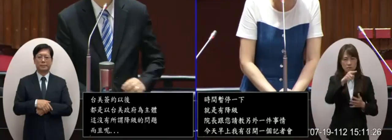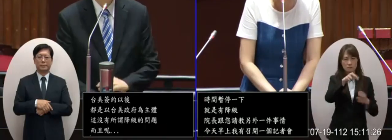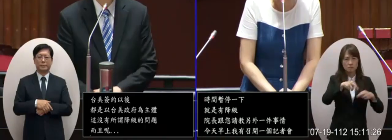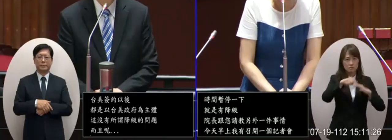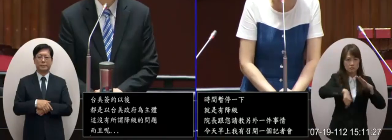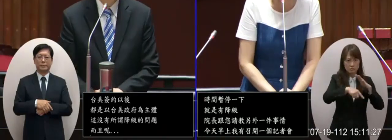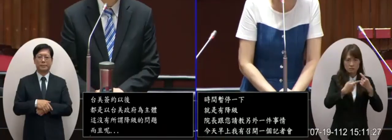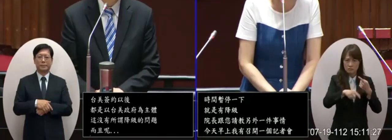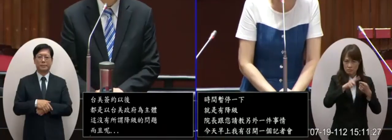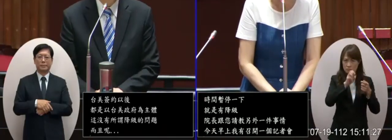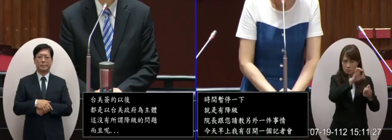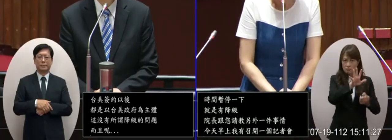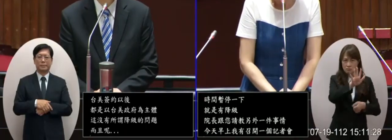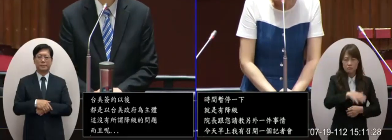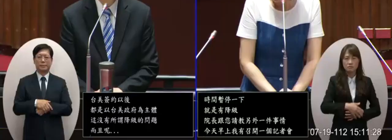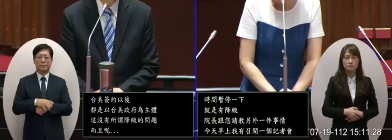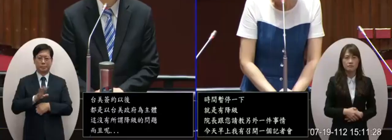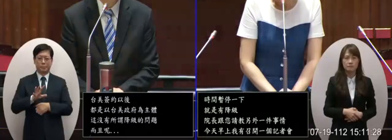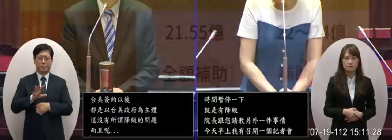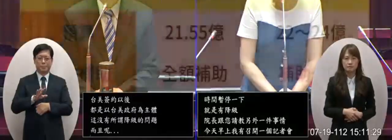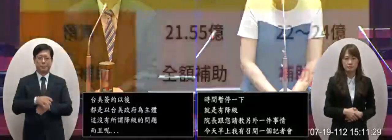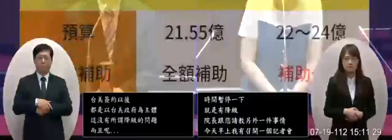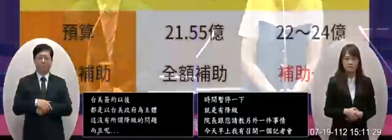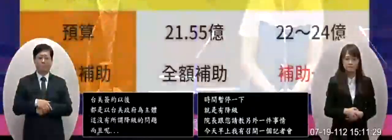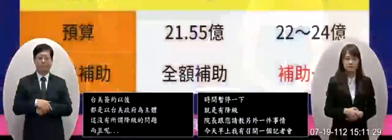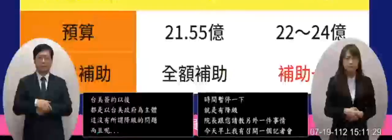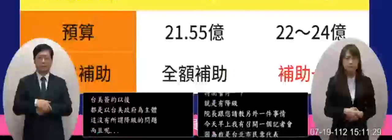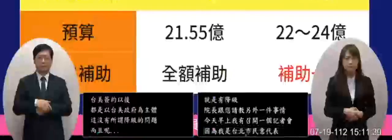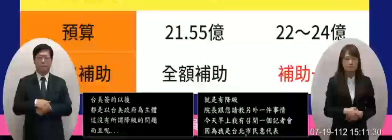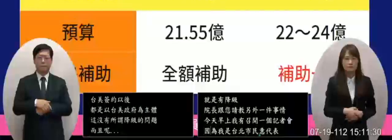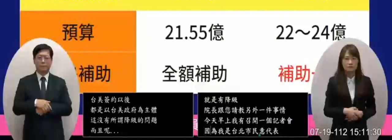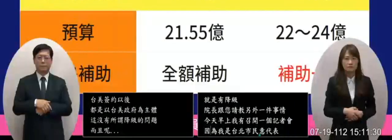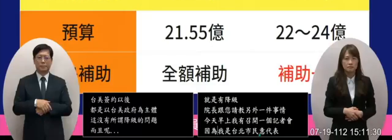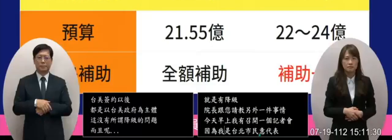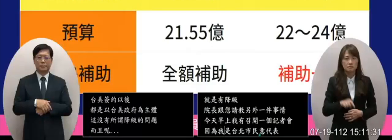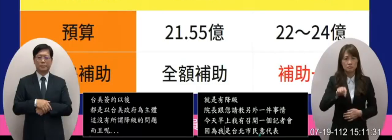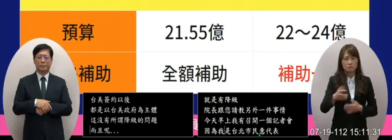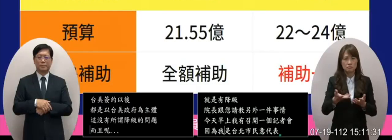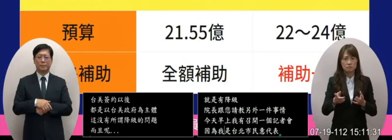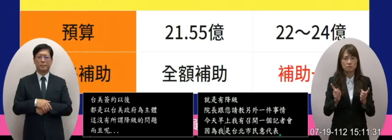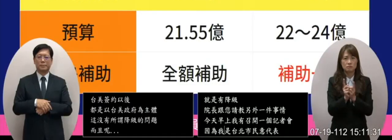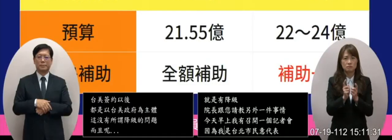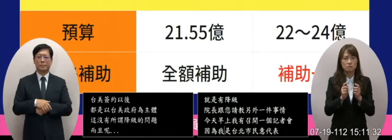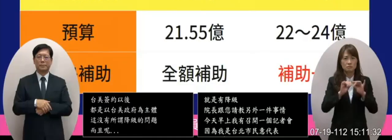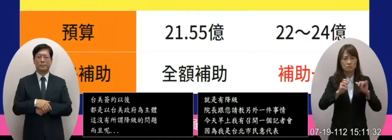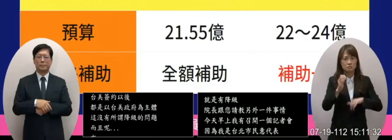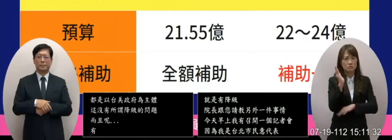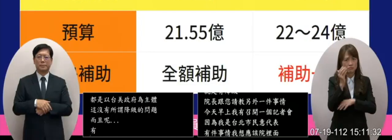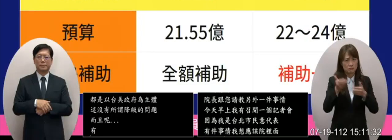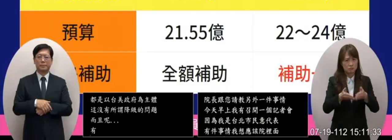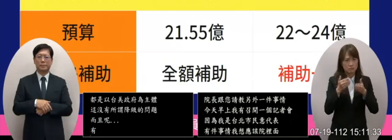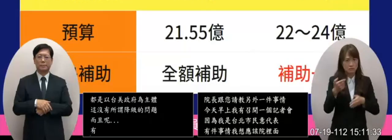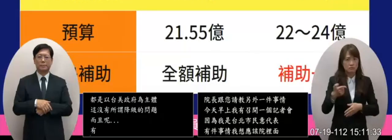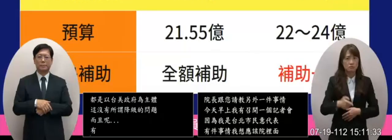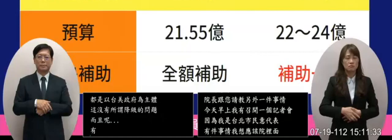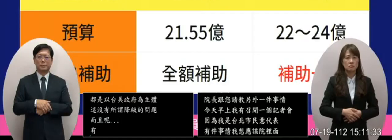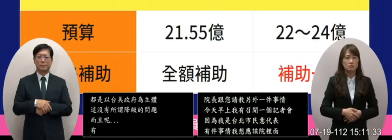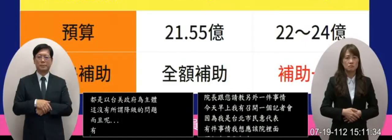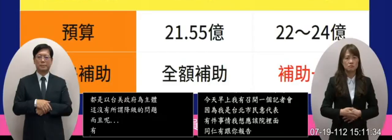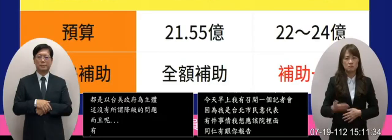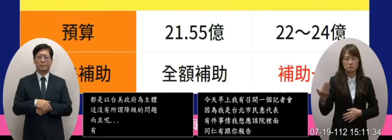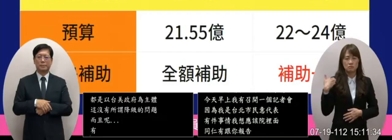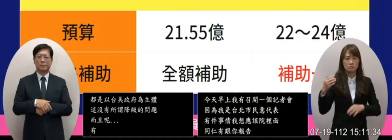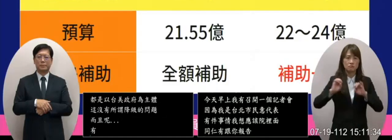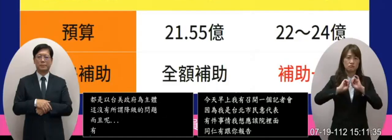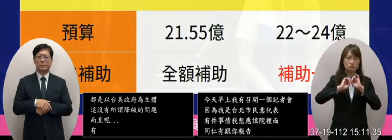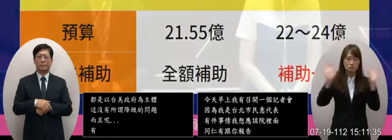该同仁有跟你报告啊。 有。 对，那这点对我们地方政府非常重要，因为我们之前宣布